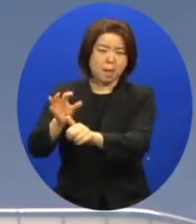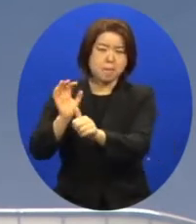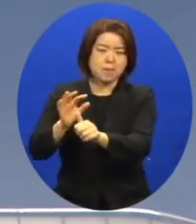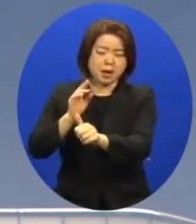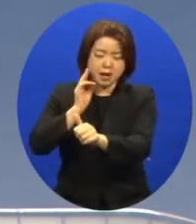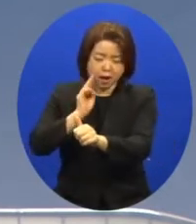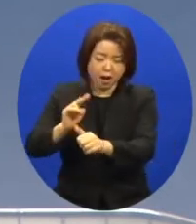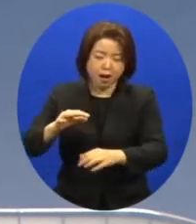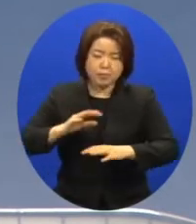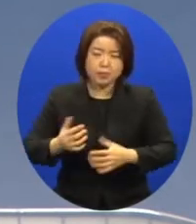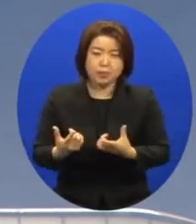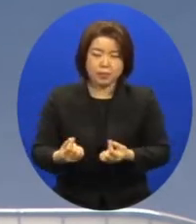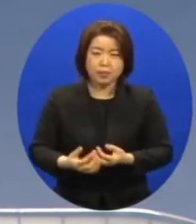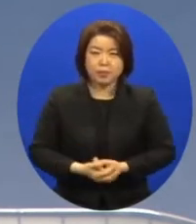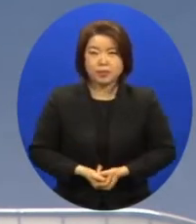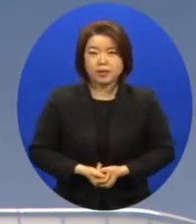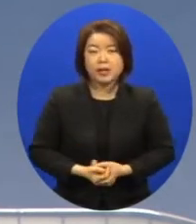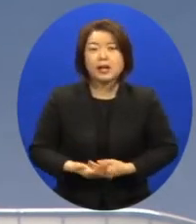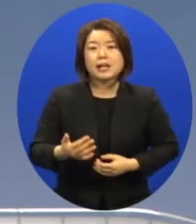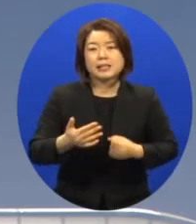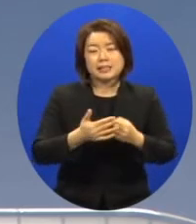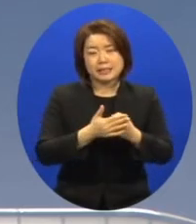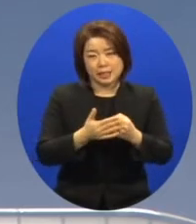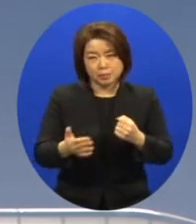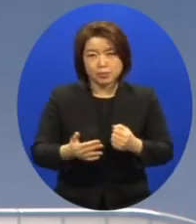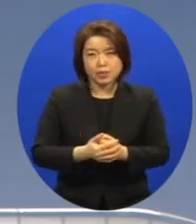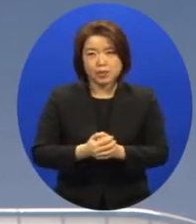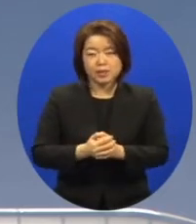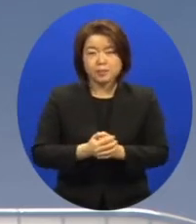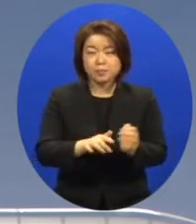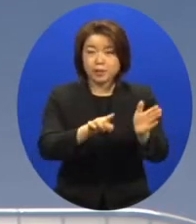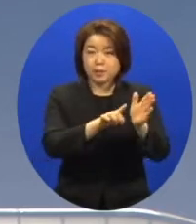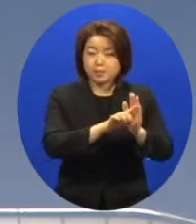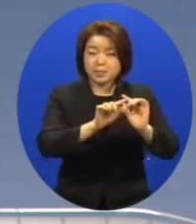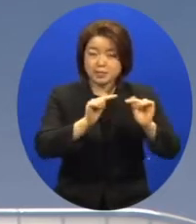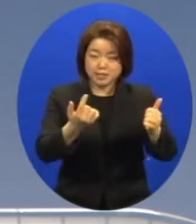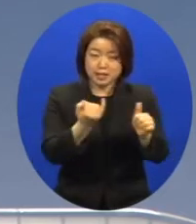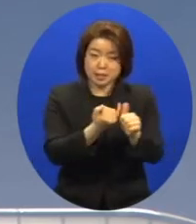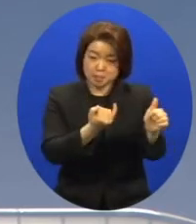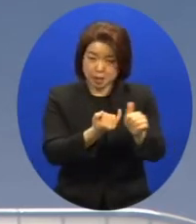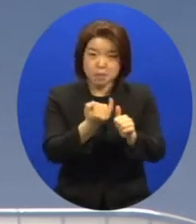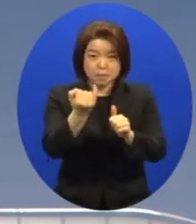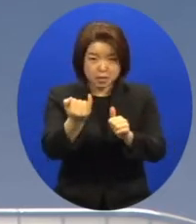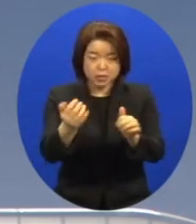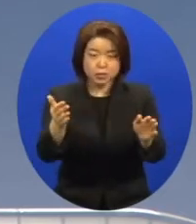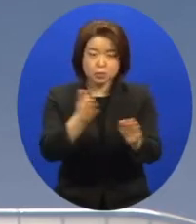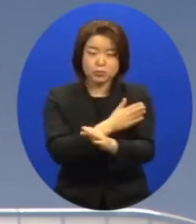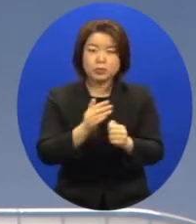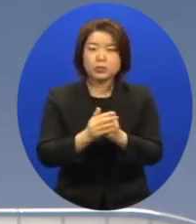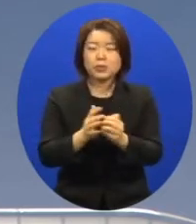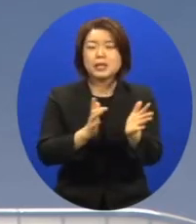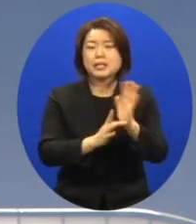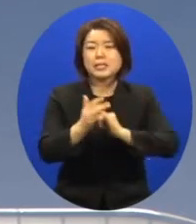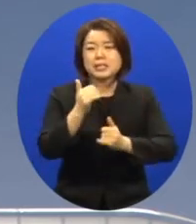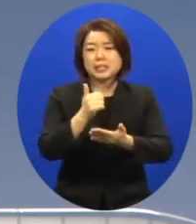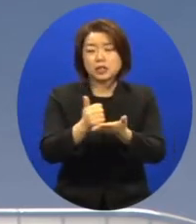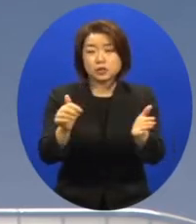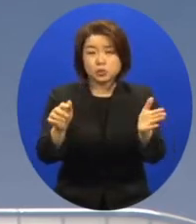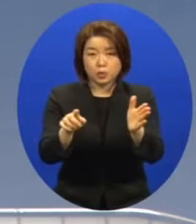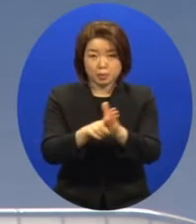무서운 거죠 그러니 불 신자인 배우자에게 써서 예수를 믿는